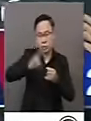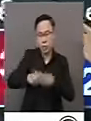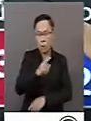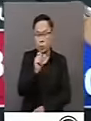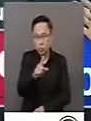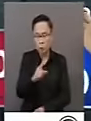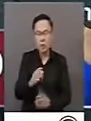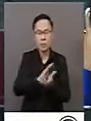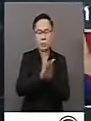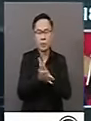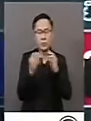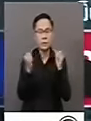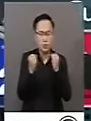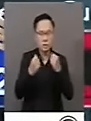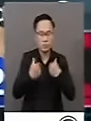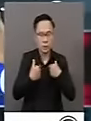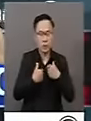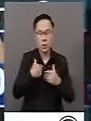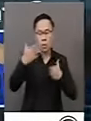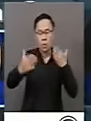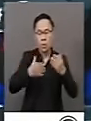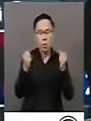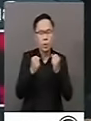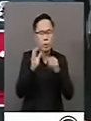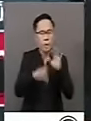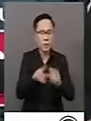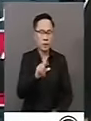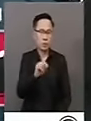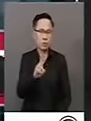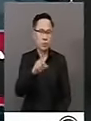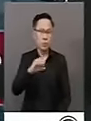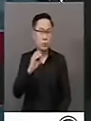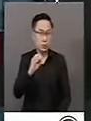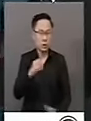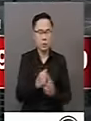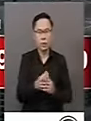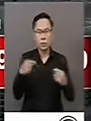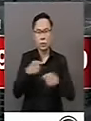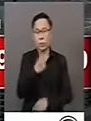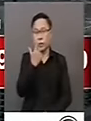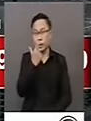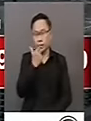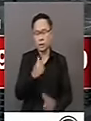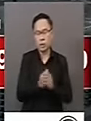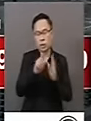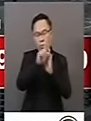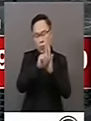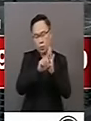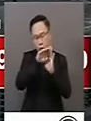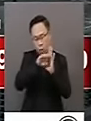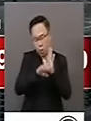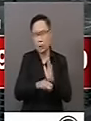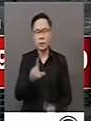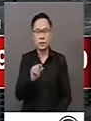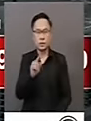จะได้สัมผัสกับอากาศที่เย็นลงนะครับอุณหภูมิต่ำสุดจะอยู่ที่ 22องศเซียในวันอาทิตย์ครับครับแล้วก็จะลดลงเหลือ